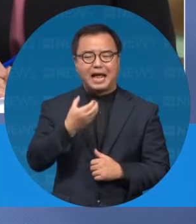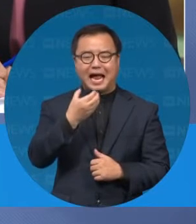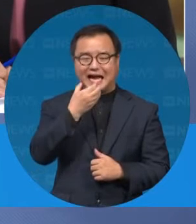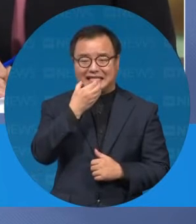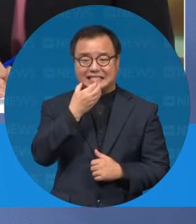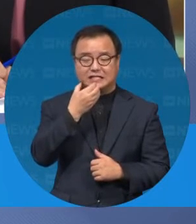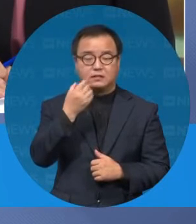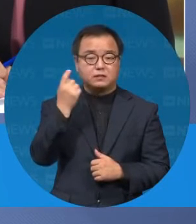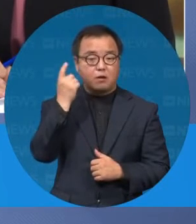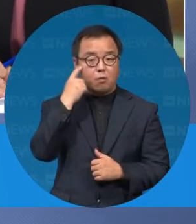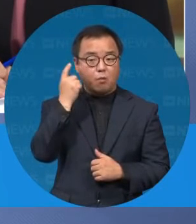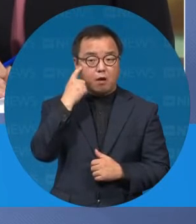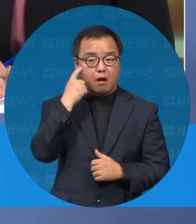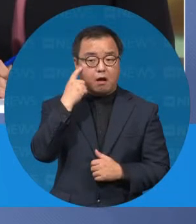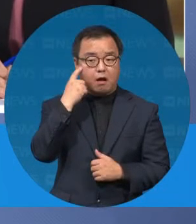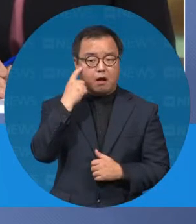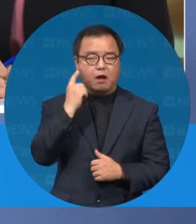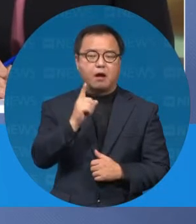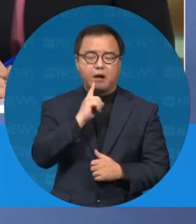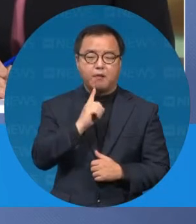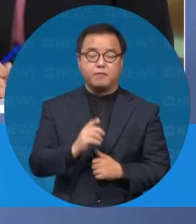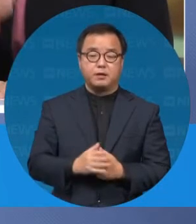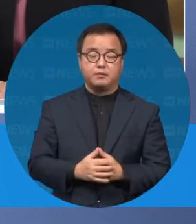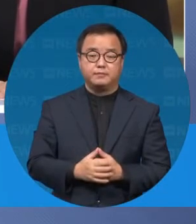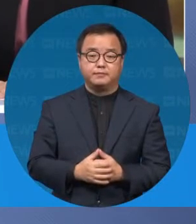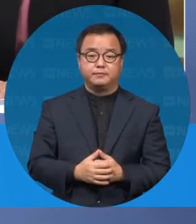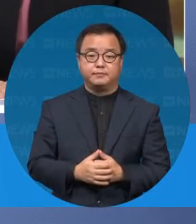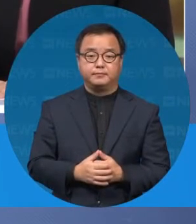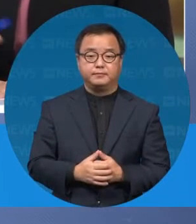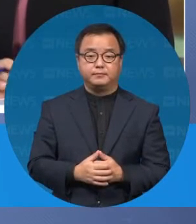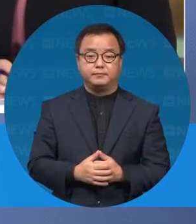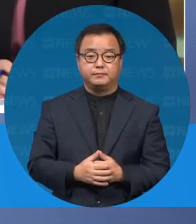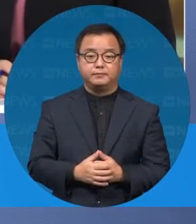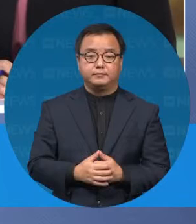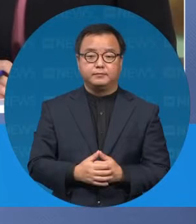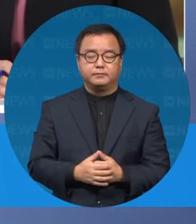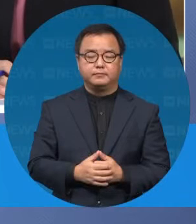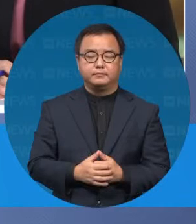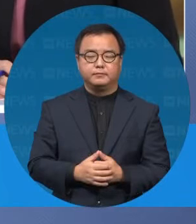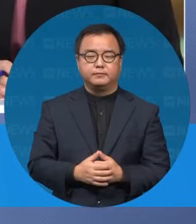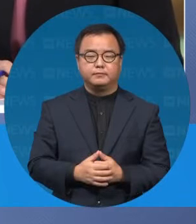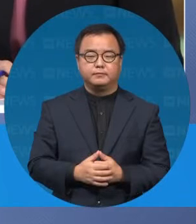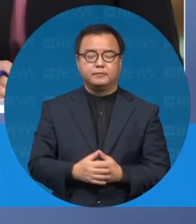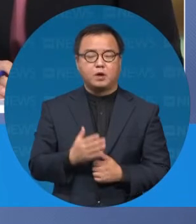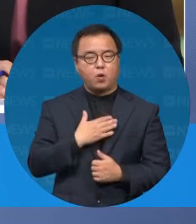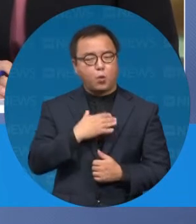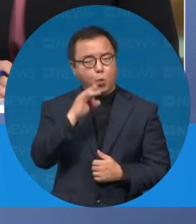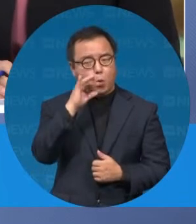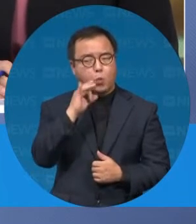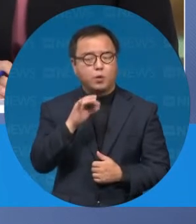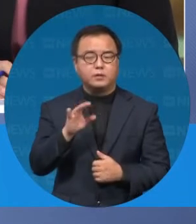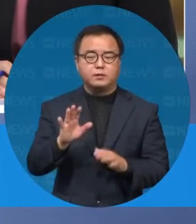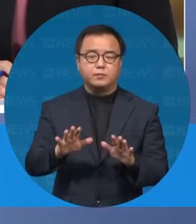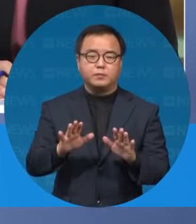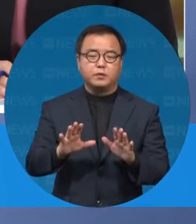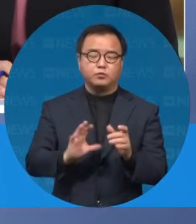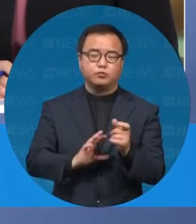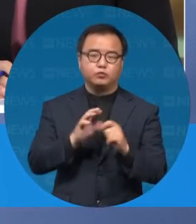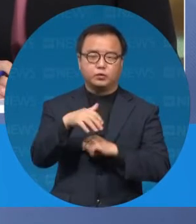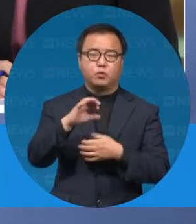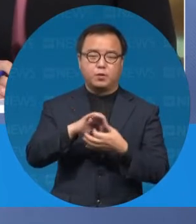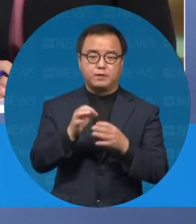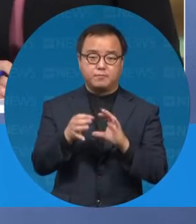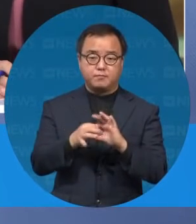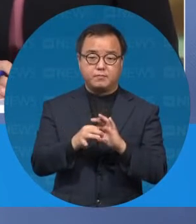선수들은 항상 이 메달을 한입 베어 모는 세레모니를 할까 라는 질문이었습니다 음부 건데 어 얘 대에 국제 올림픽